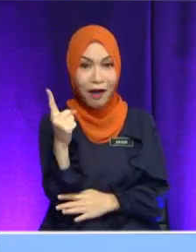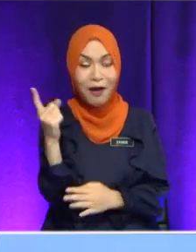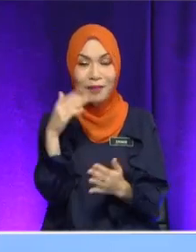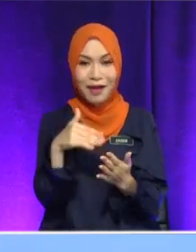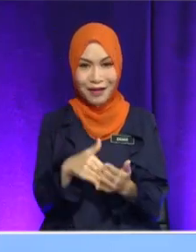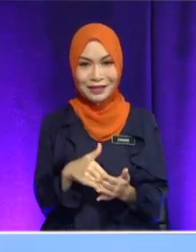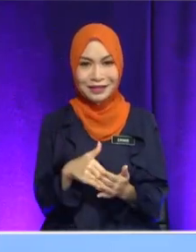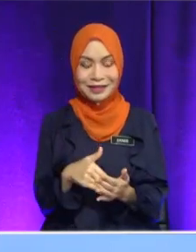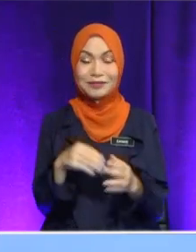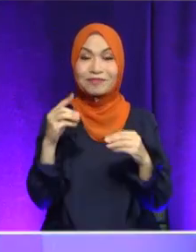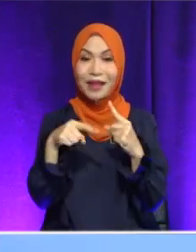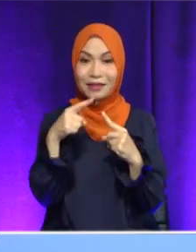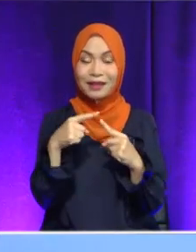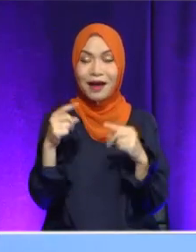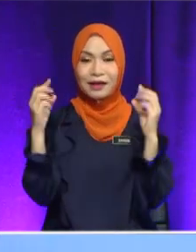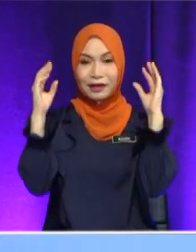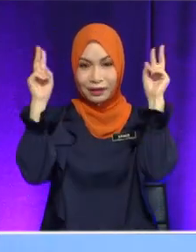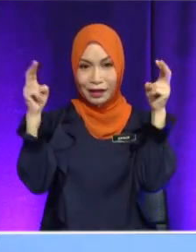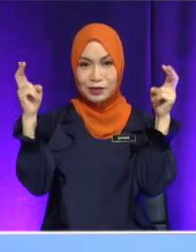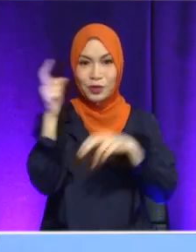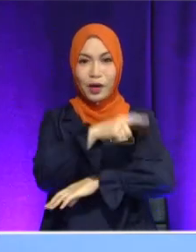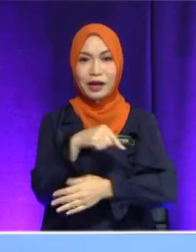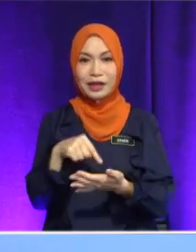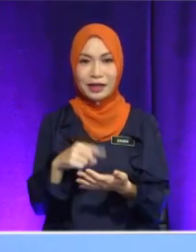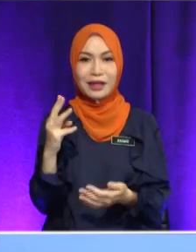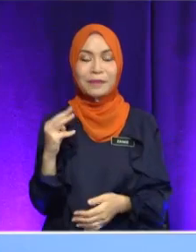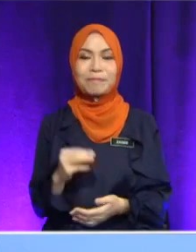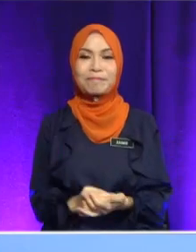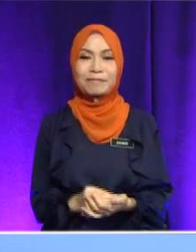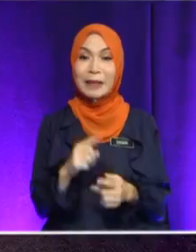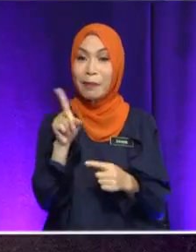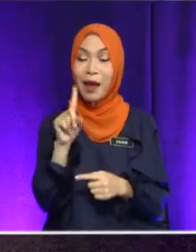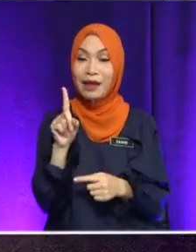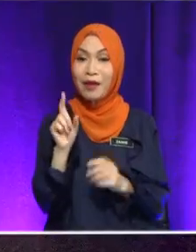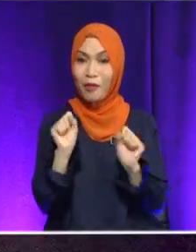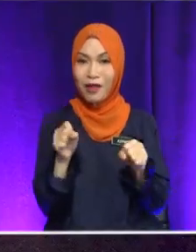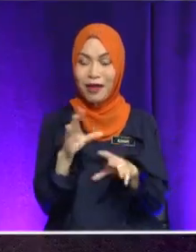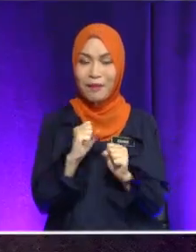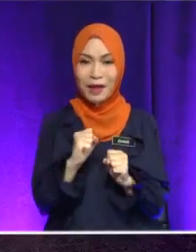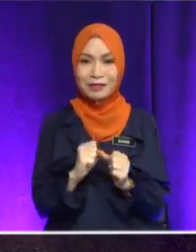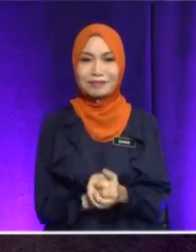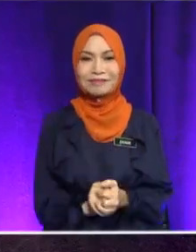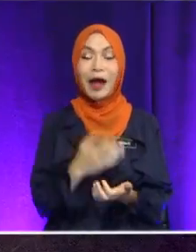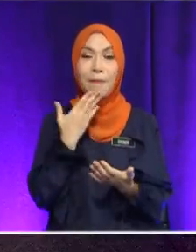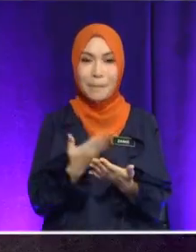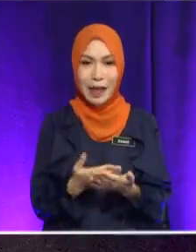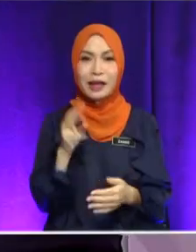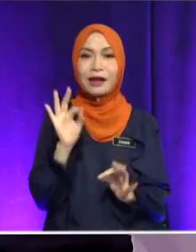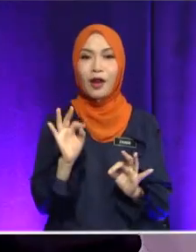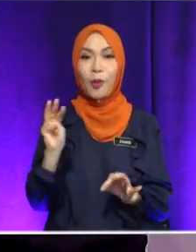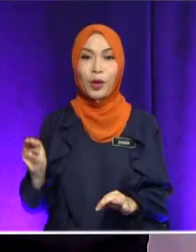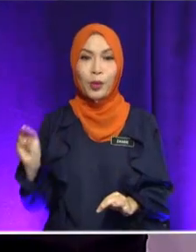seni chat time di manakah mereka boleh didapatkan sumber energi yang berada di rumah game dapat